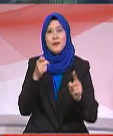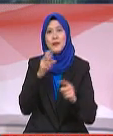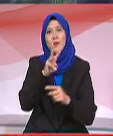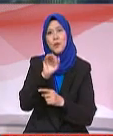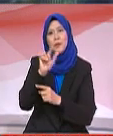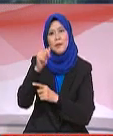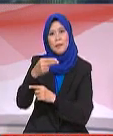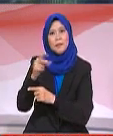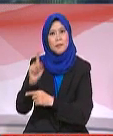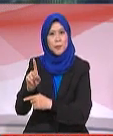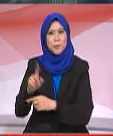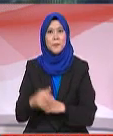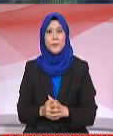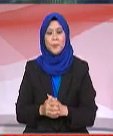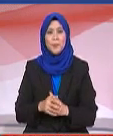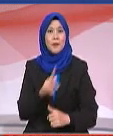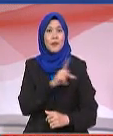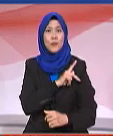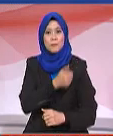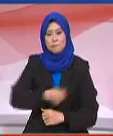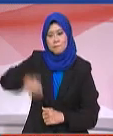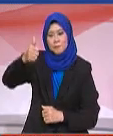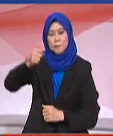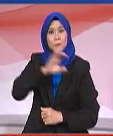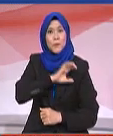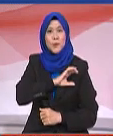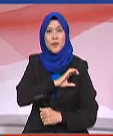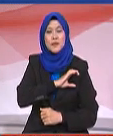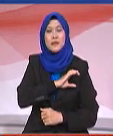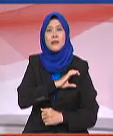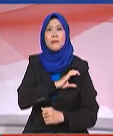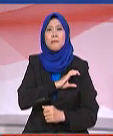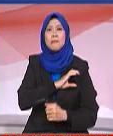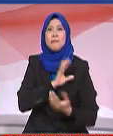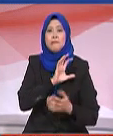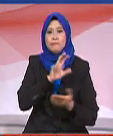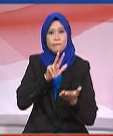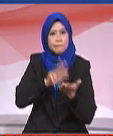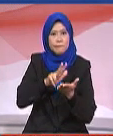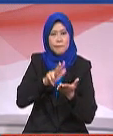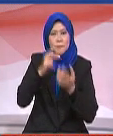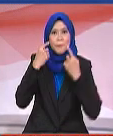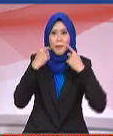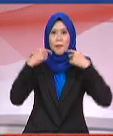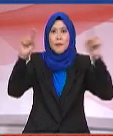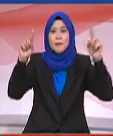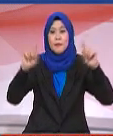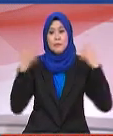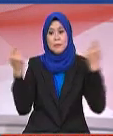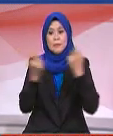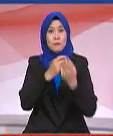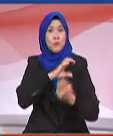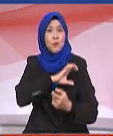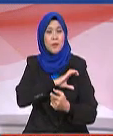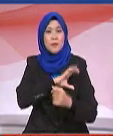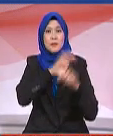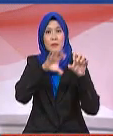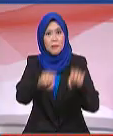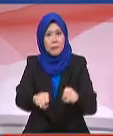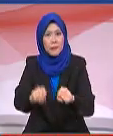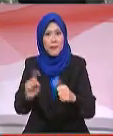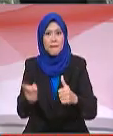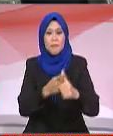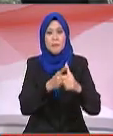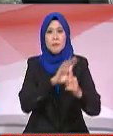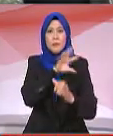1. Ketua Polis Pulau Pinang Datuk Sahabuddin Abdul Manan ketika mengesahkan kejayaan pasukan memaklumkan tangkapan